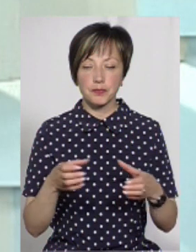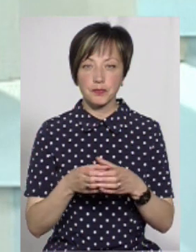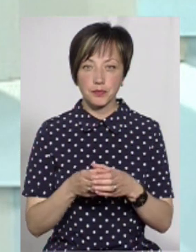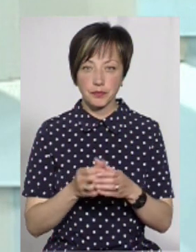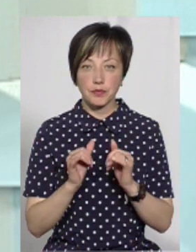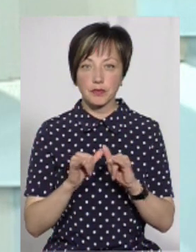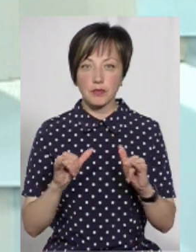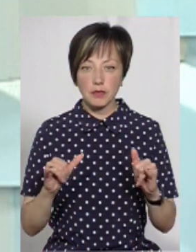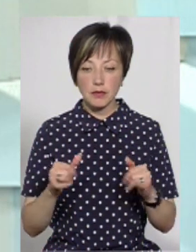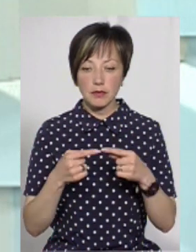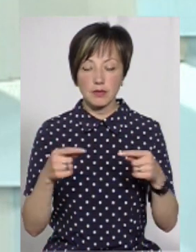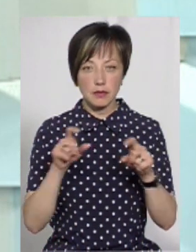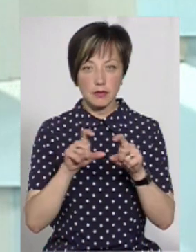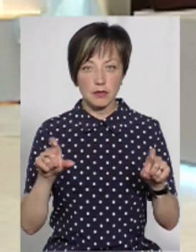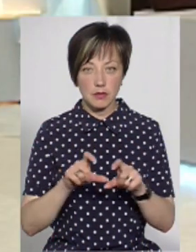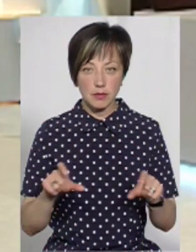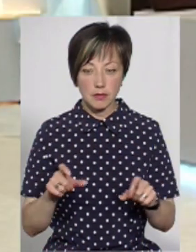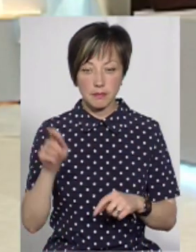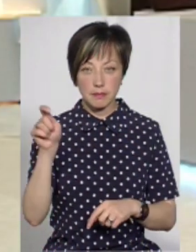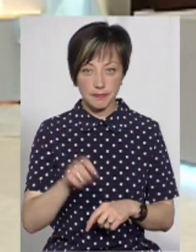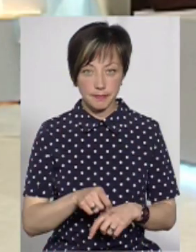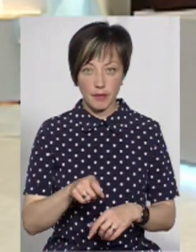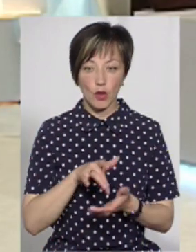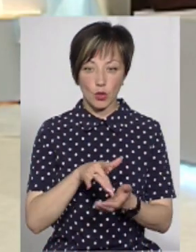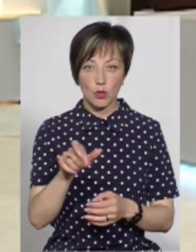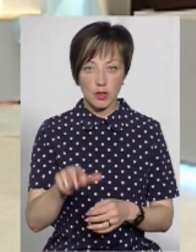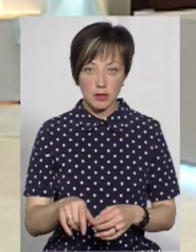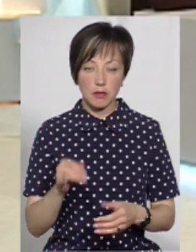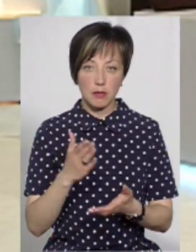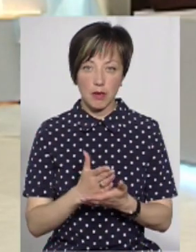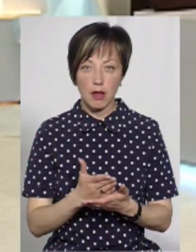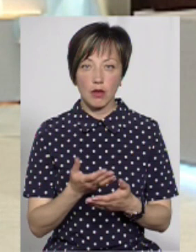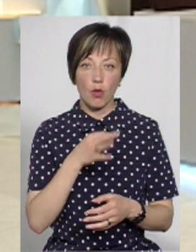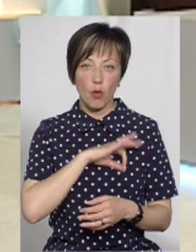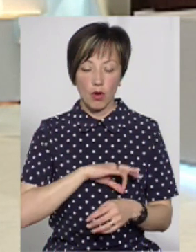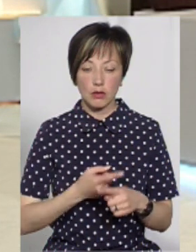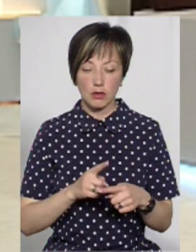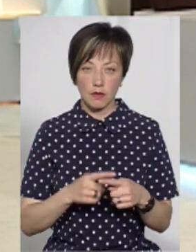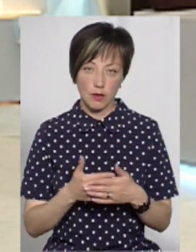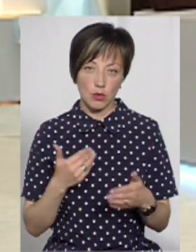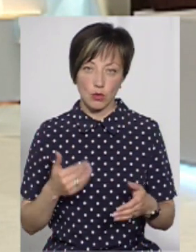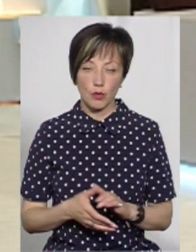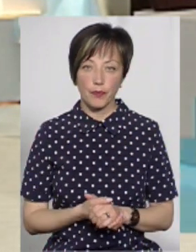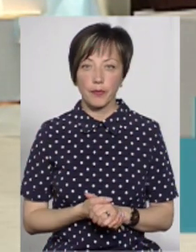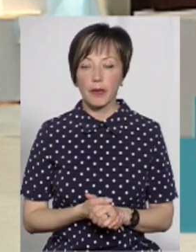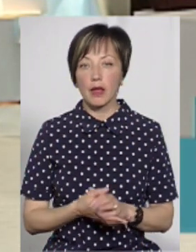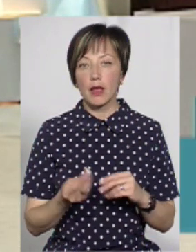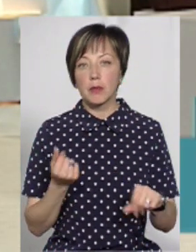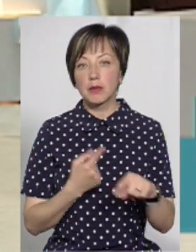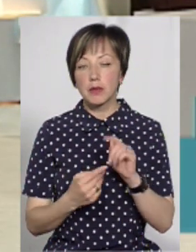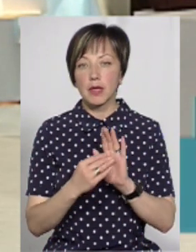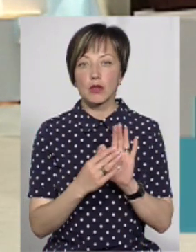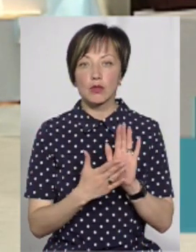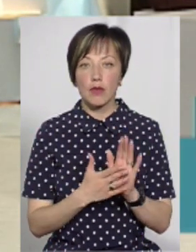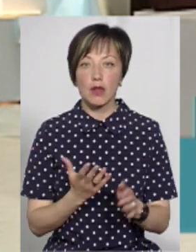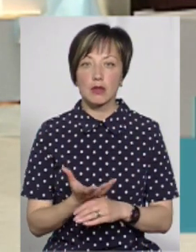громада розвивала інфраструктуру, на яку приїде туризм, але й щоб громада мала якусь користь з того, щоб підприємці